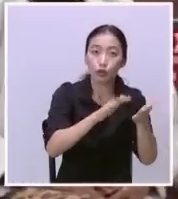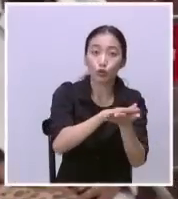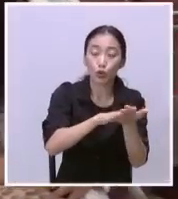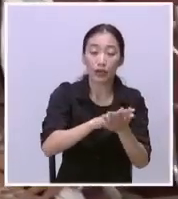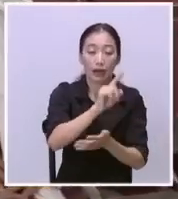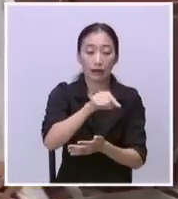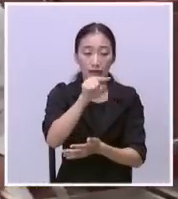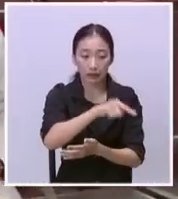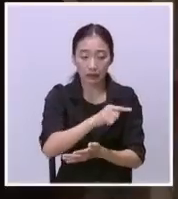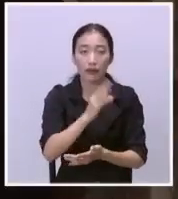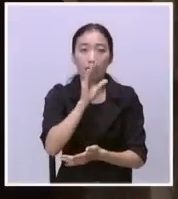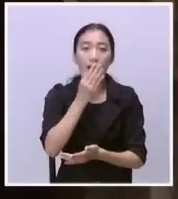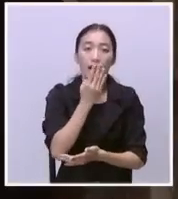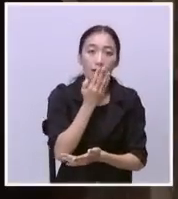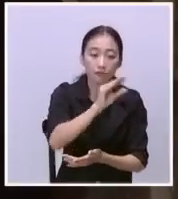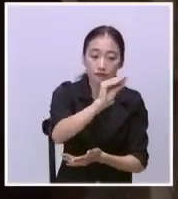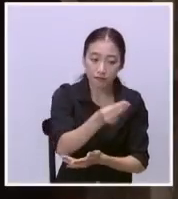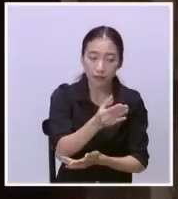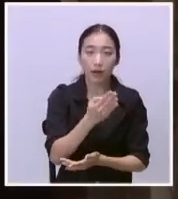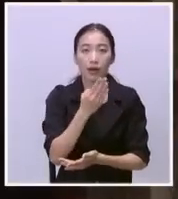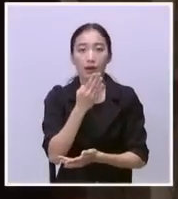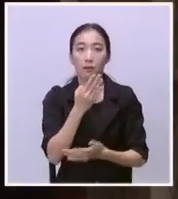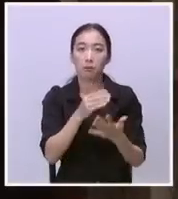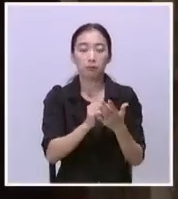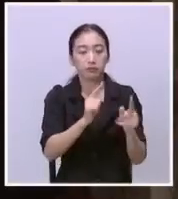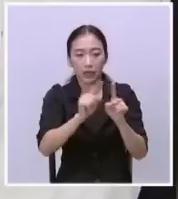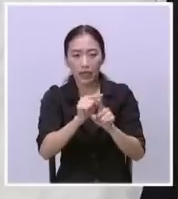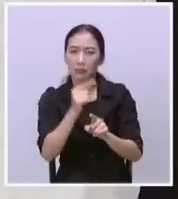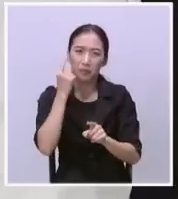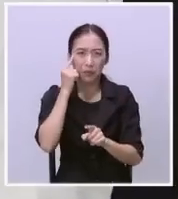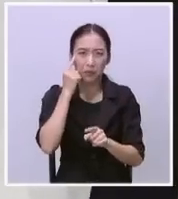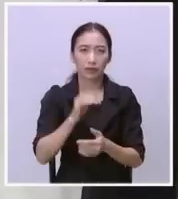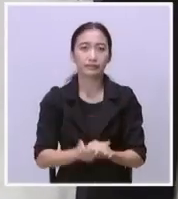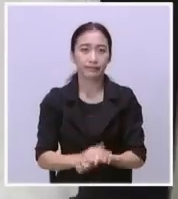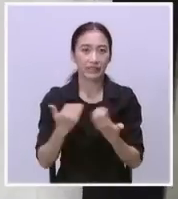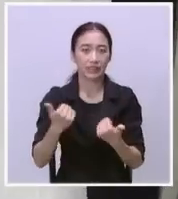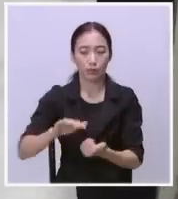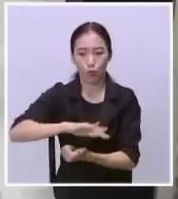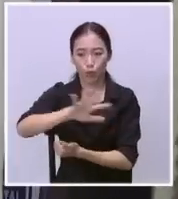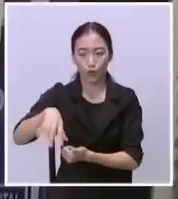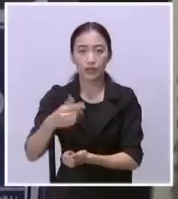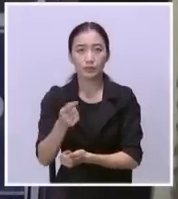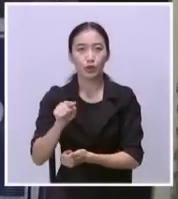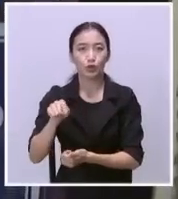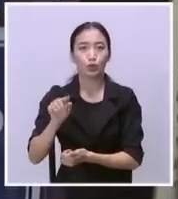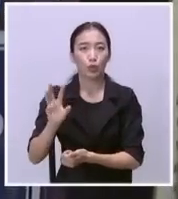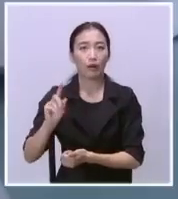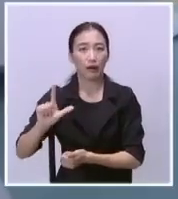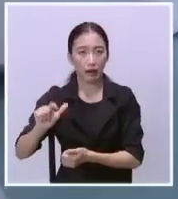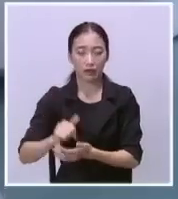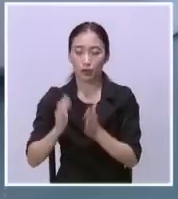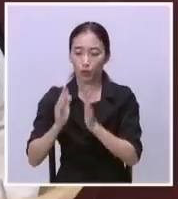หรือไม่ค่ะสำหรับจำนวนผู้ติดเชื้อสะสมของอินเดียนะคะตอนนี้อยู่ที่ 11.6 ล้านคนแล้วแล้วก็เสียชีวิตสะสมอีกประม